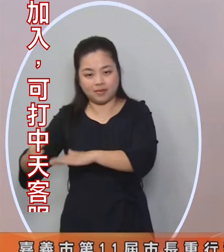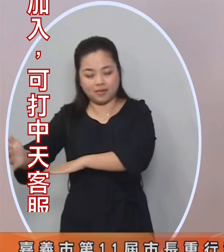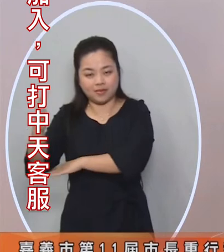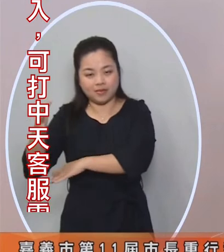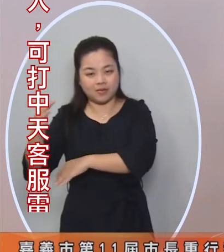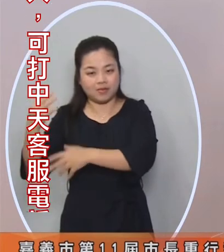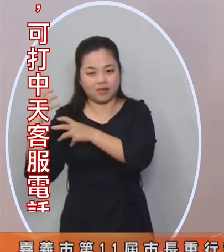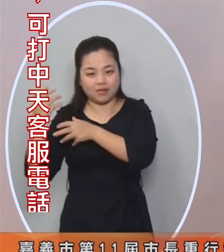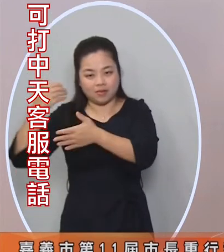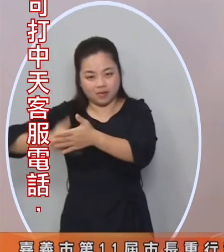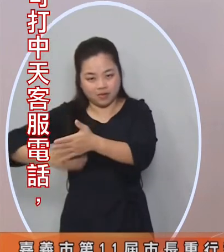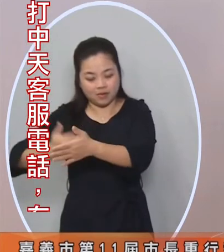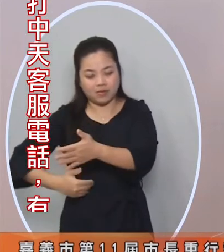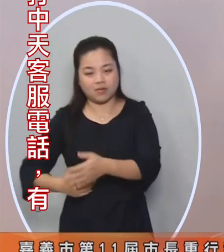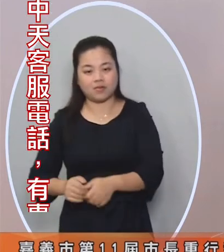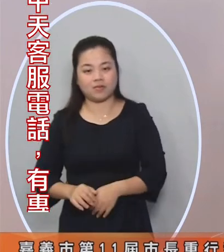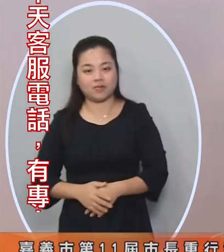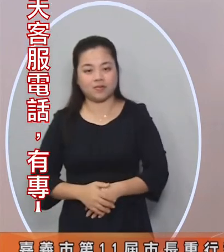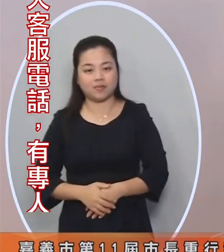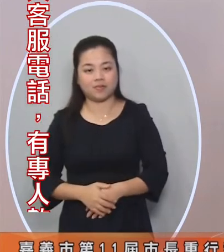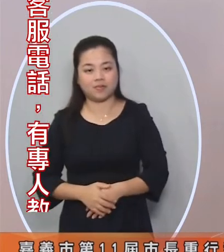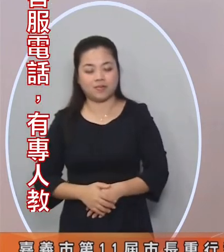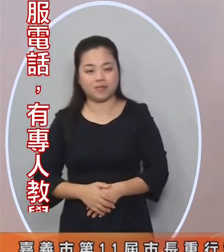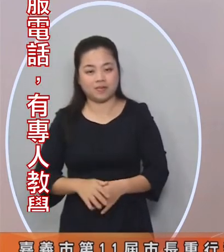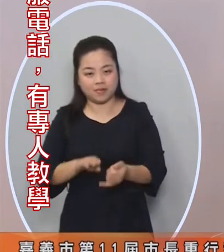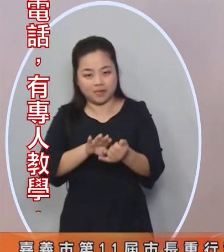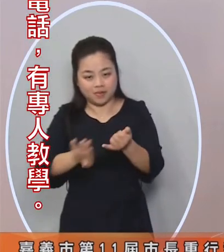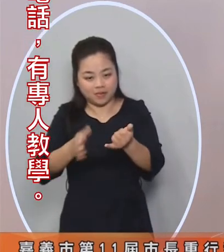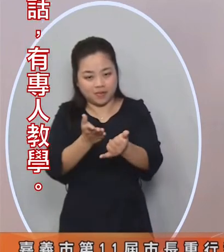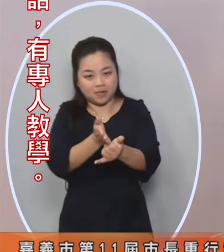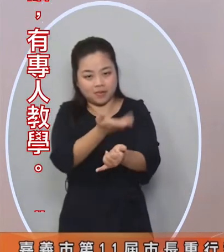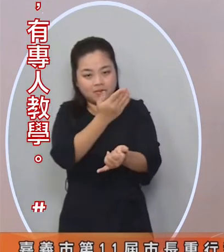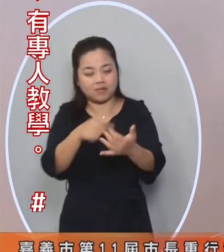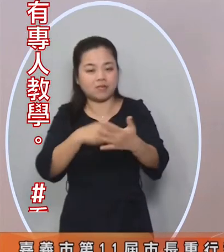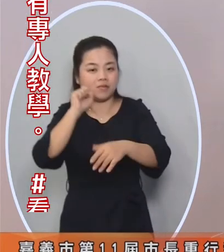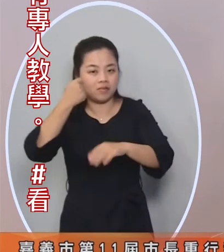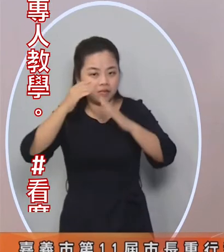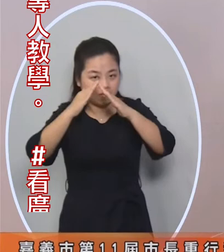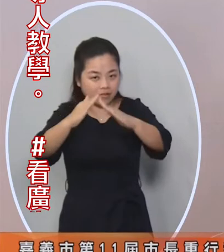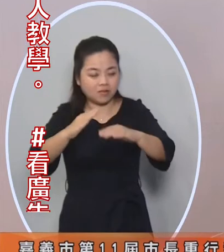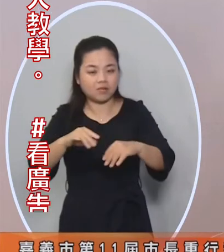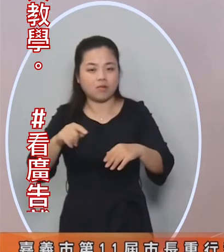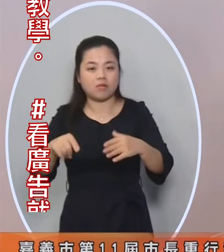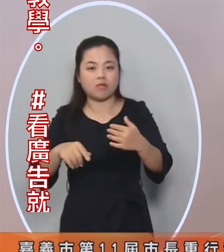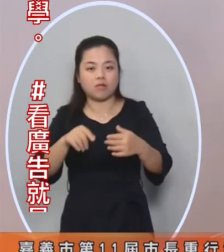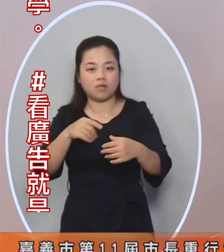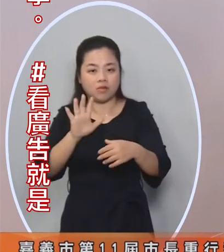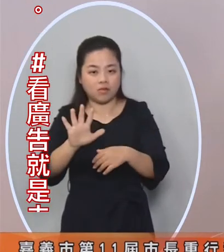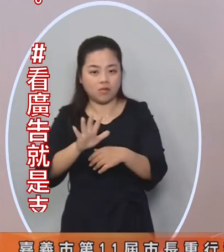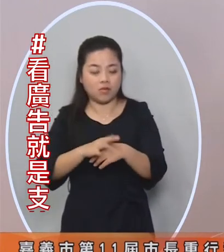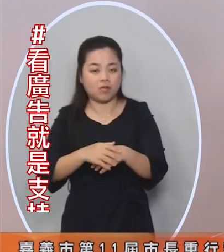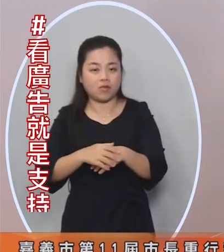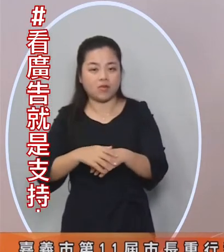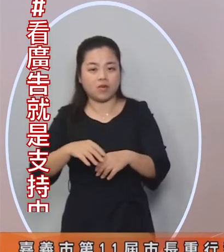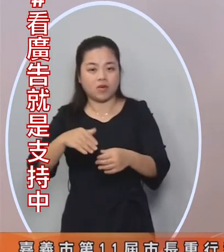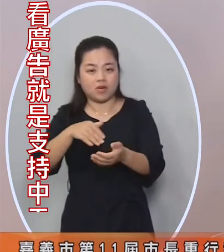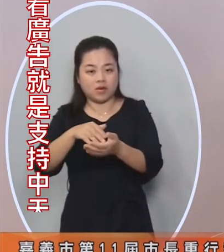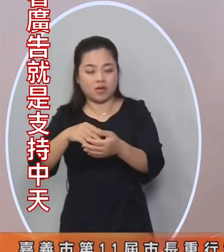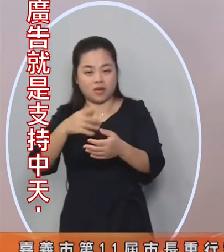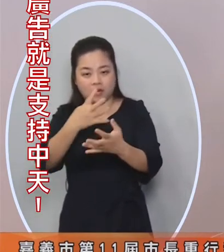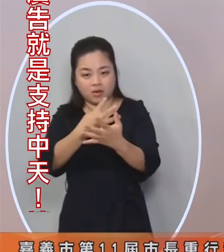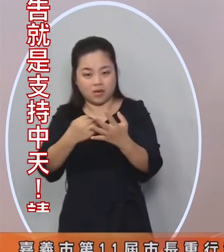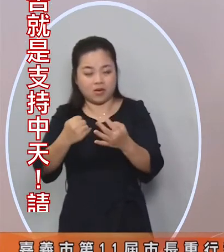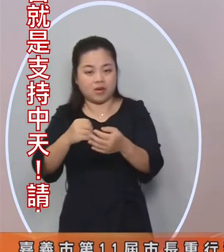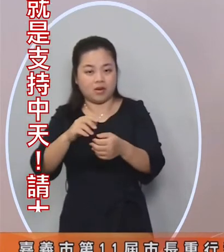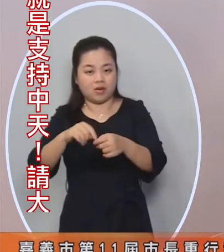用的财政负担。云林以南、台南以北，就只有嘉义市有数家大型连锁百货公司